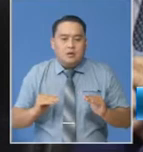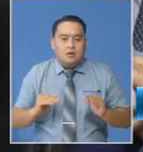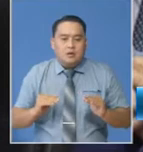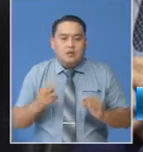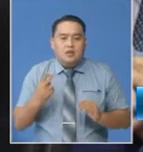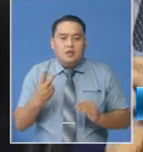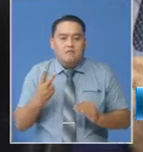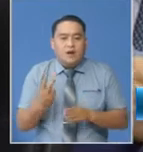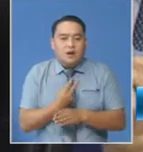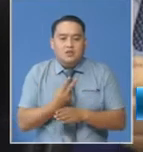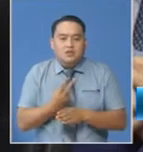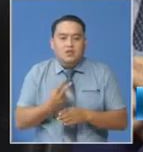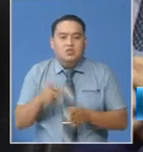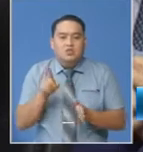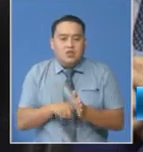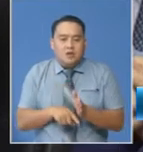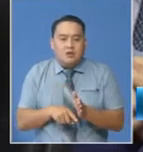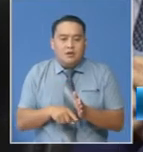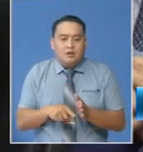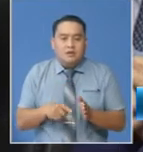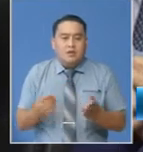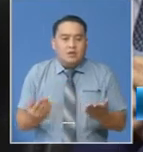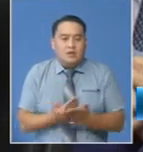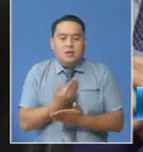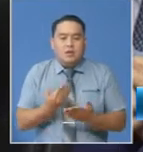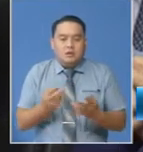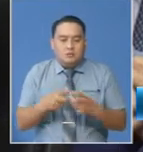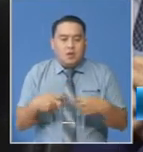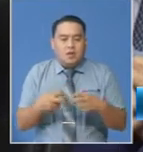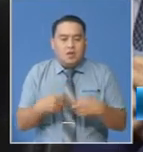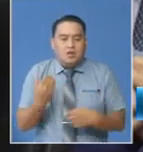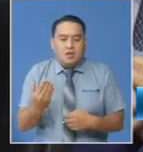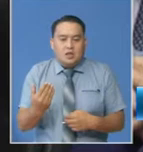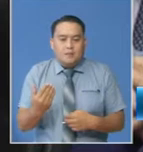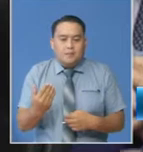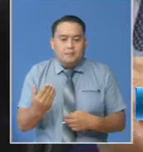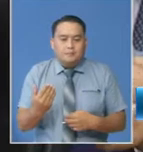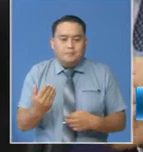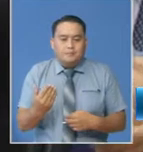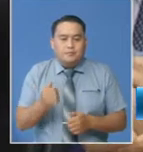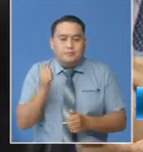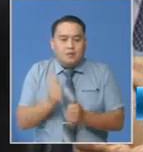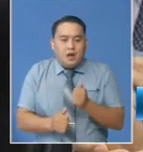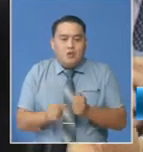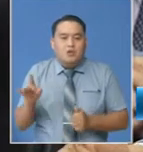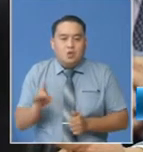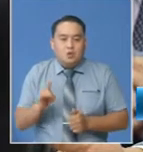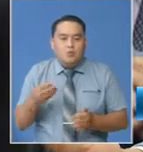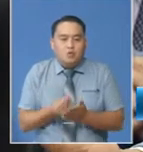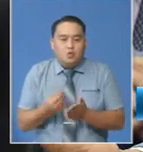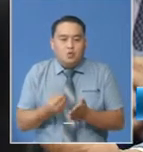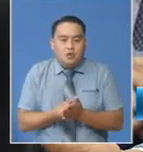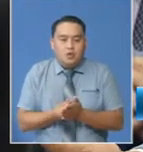раза дешевле. Значит, надо посмотреть. Потому что каждый рубль бюджетный,